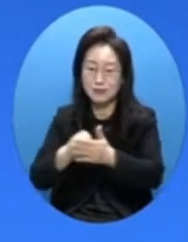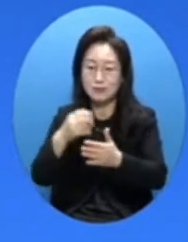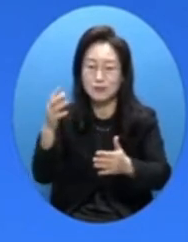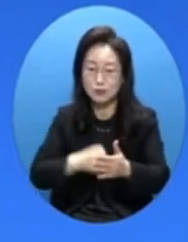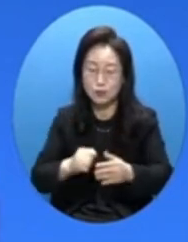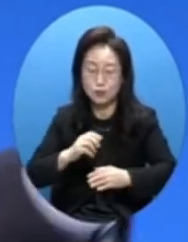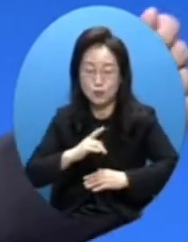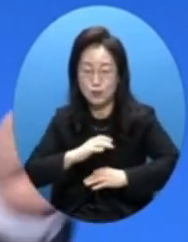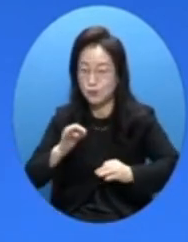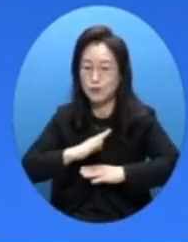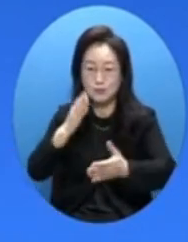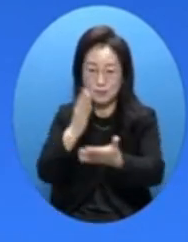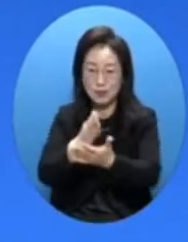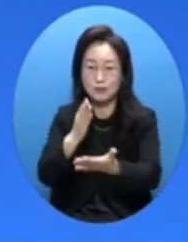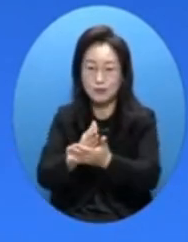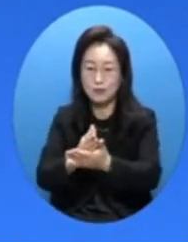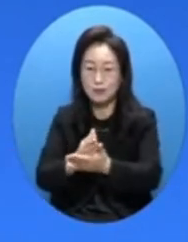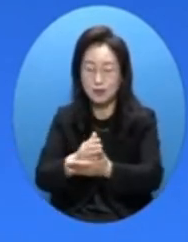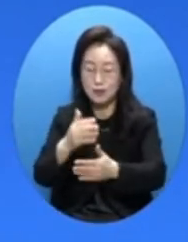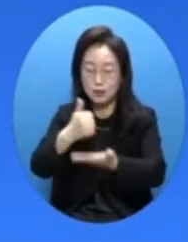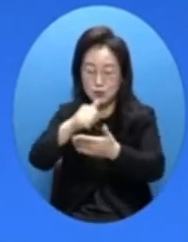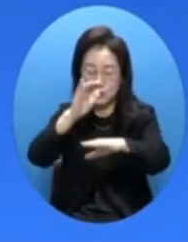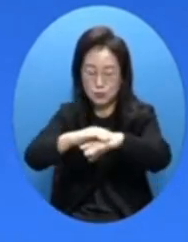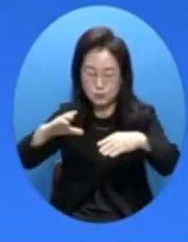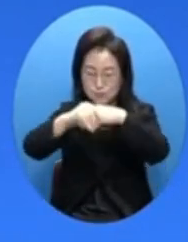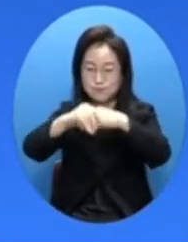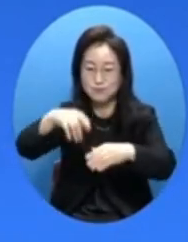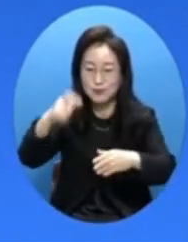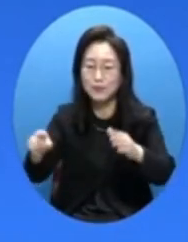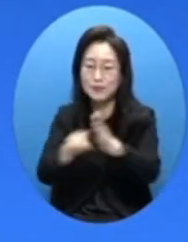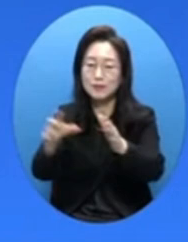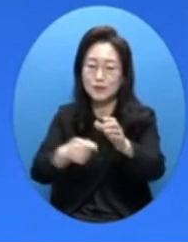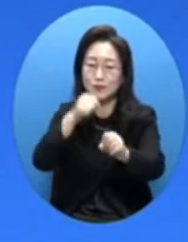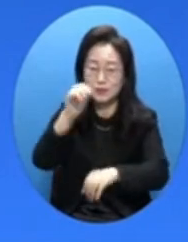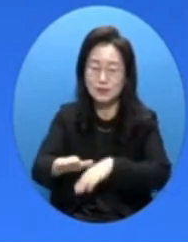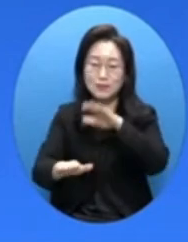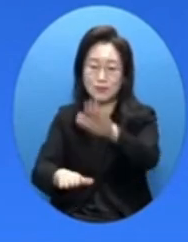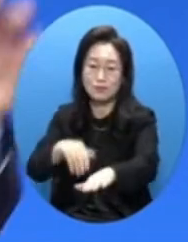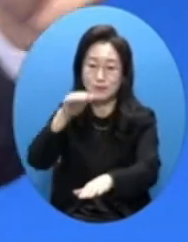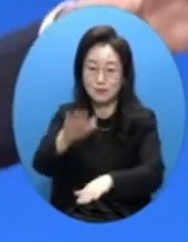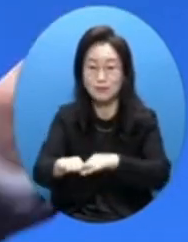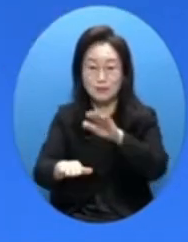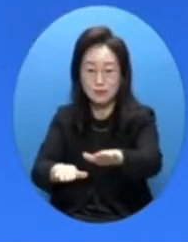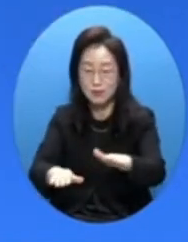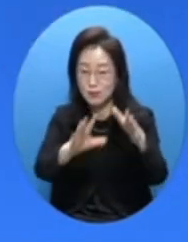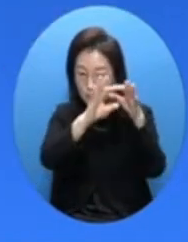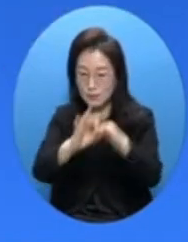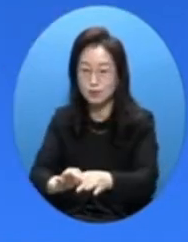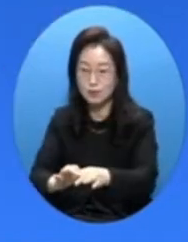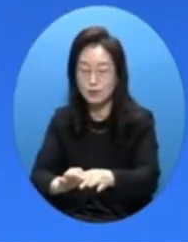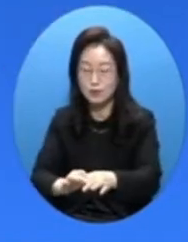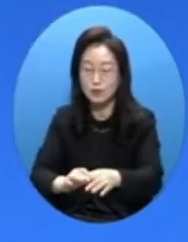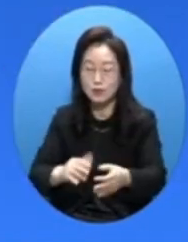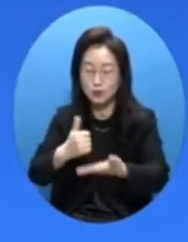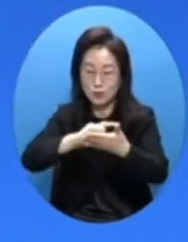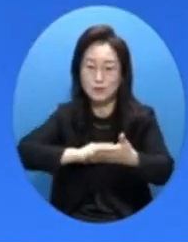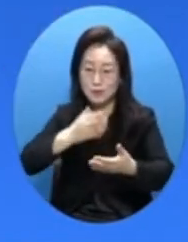두려워하지 말며 놀라지 말고 주님의 손 꼭 붙잡고 믿음으로 전진 또 전진 또 전진에 대한 여러분 모두가 되시기를